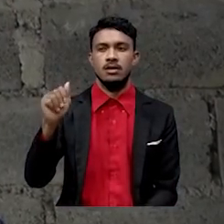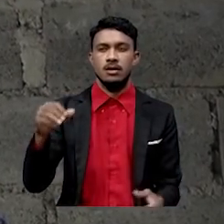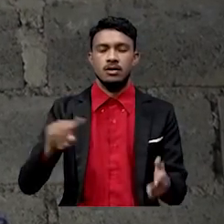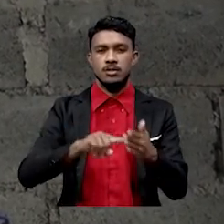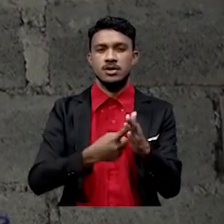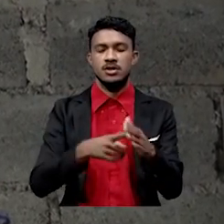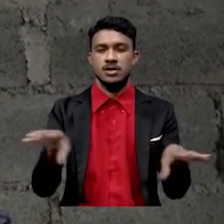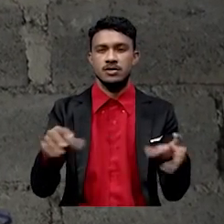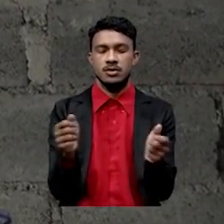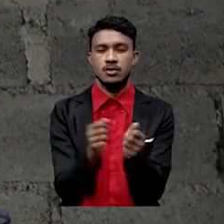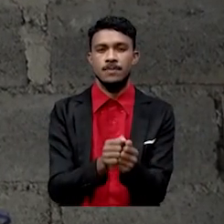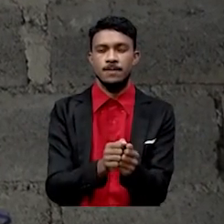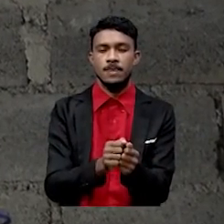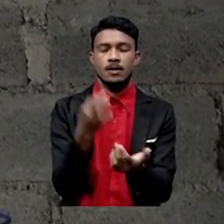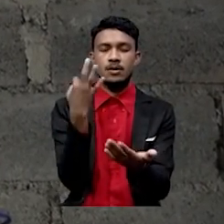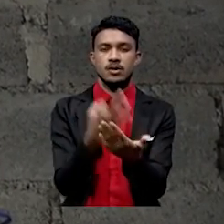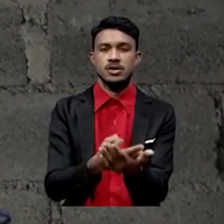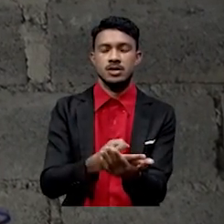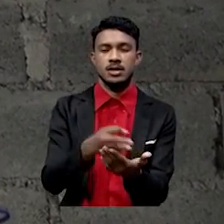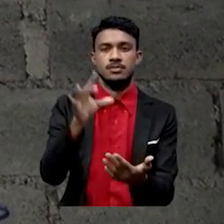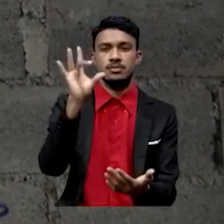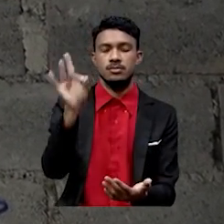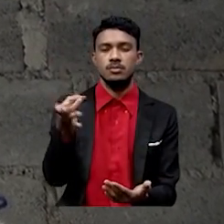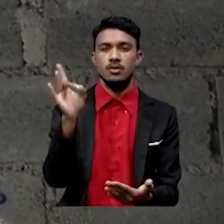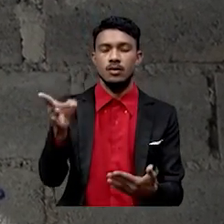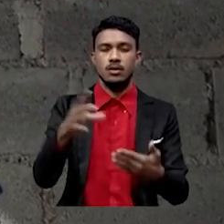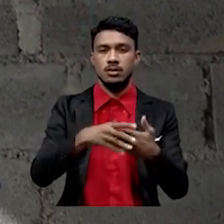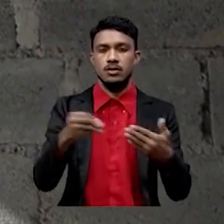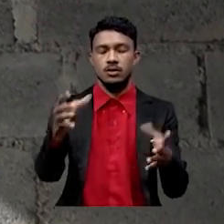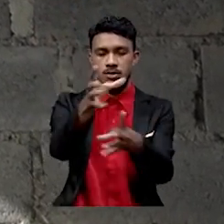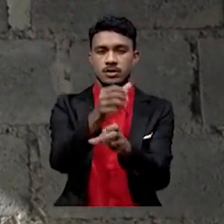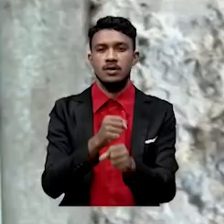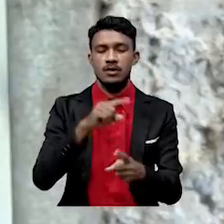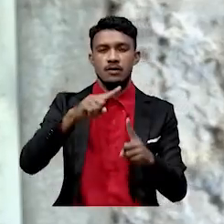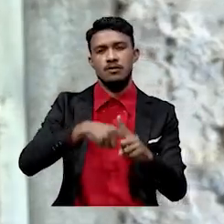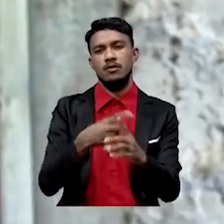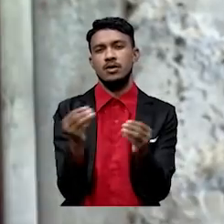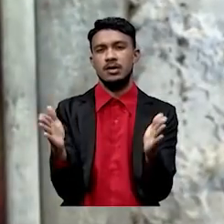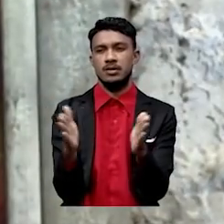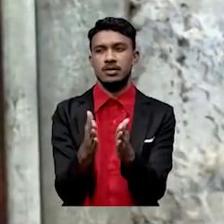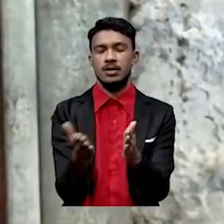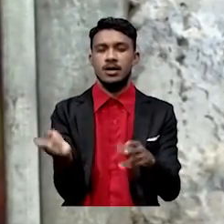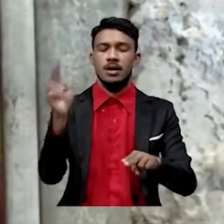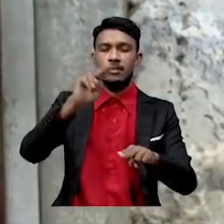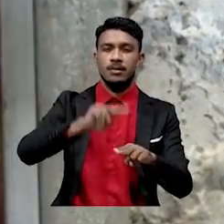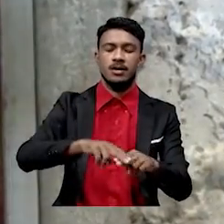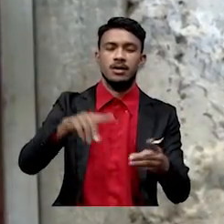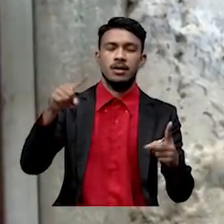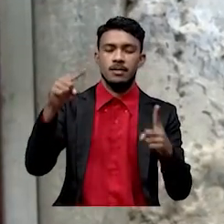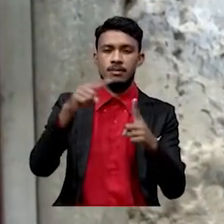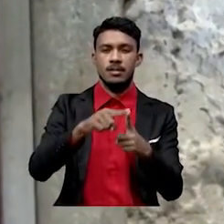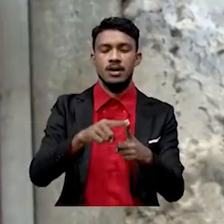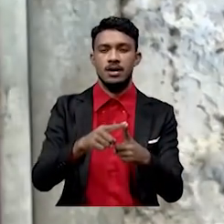dolar Amerikanu walunulu, no ha foeng fulang balu, ni nia vencimento aumenta ba dolar